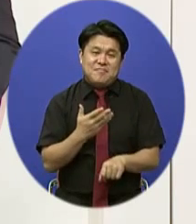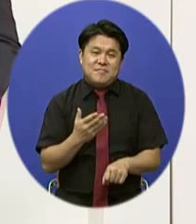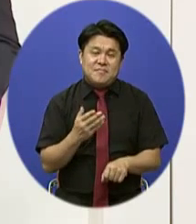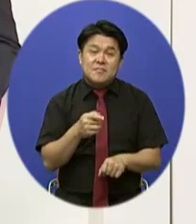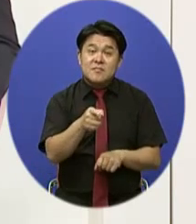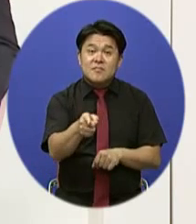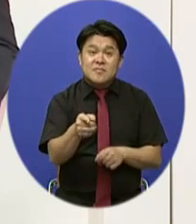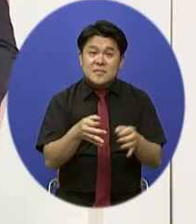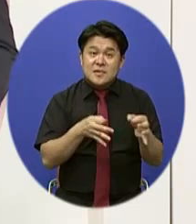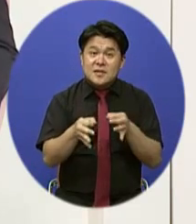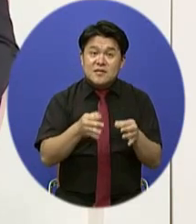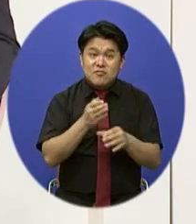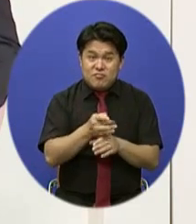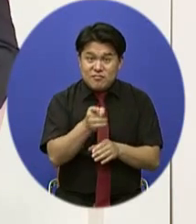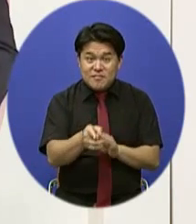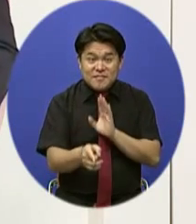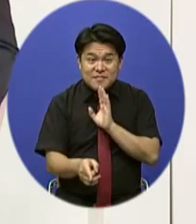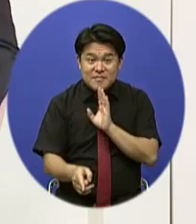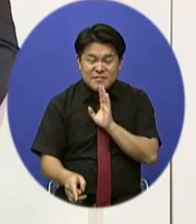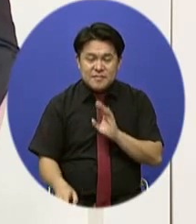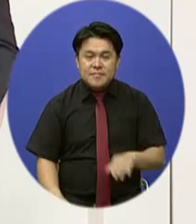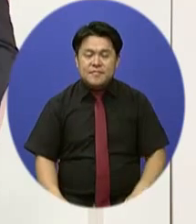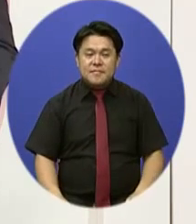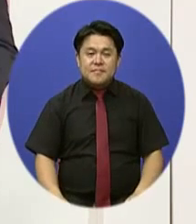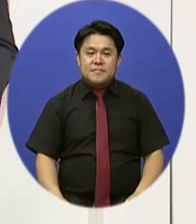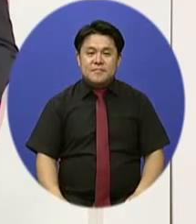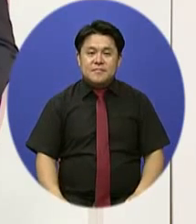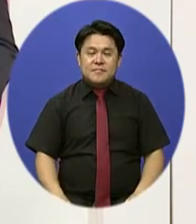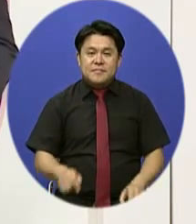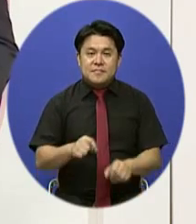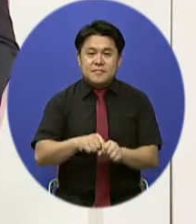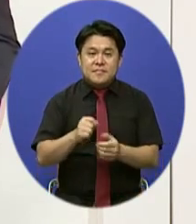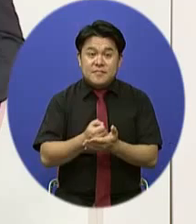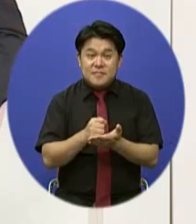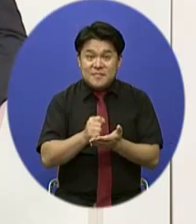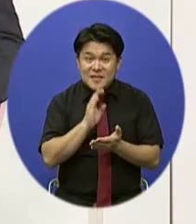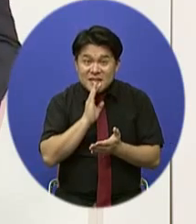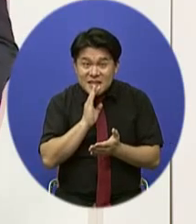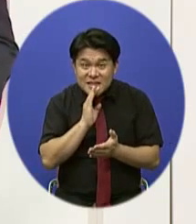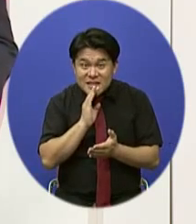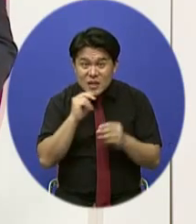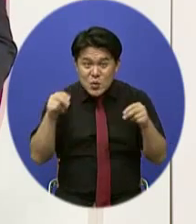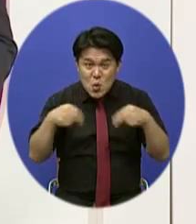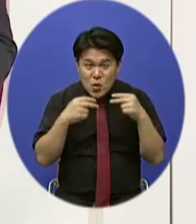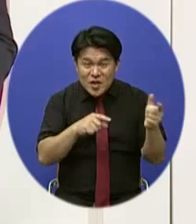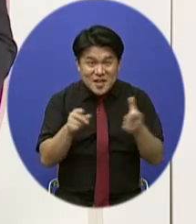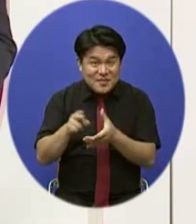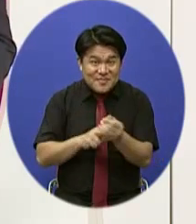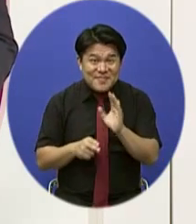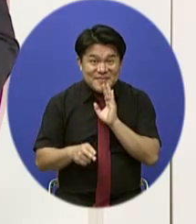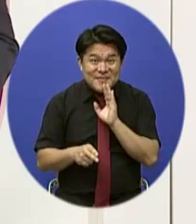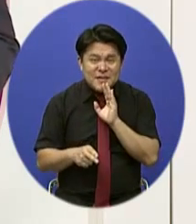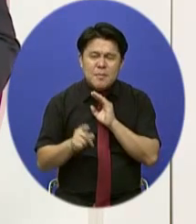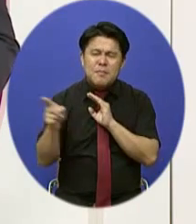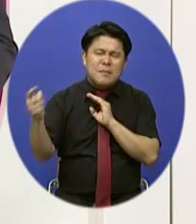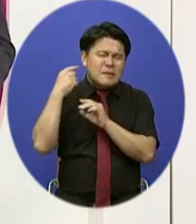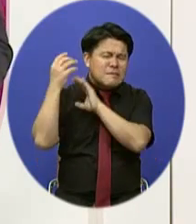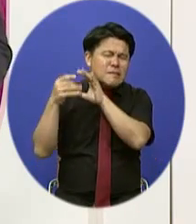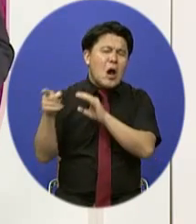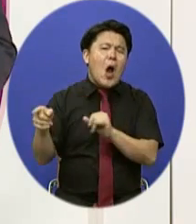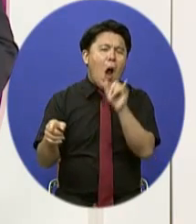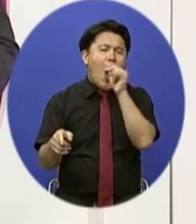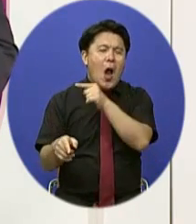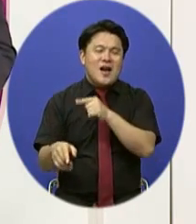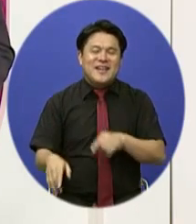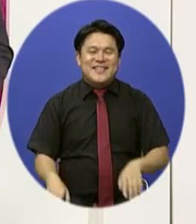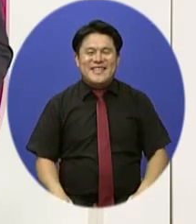뭐 하시잖아요 그죠? 예 무슨 가게 하시더라? 예 떡볶이 분식 가게 분식 가게 네. 밖에서 색소폰 연주하고 있어요